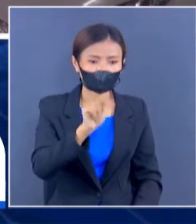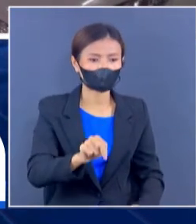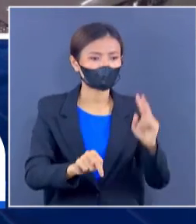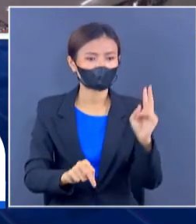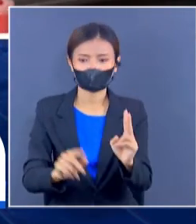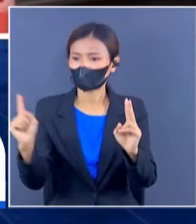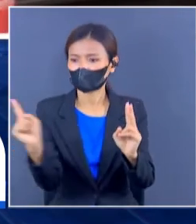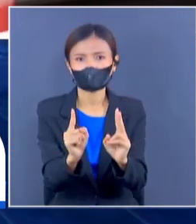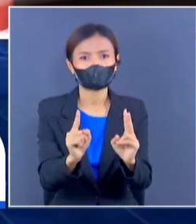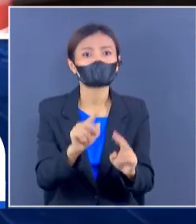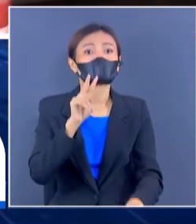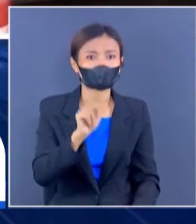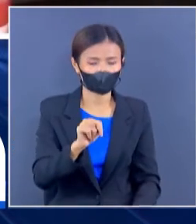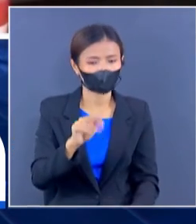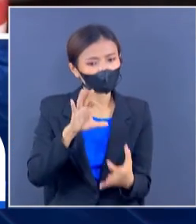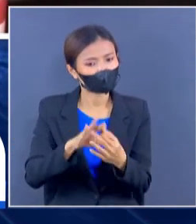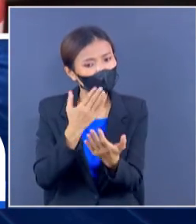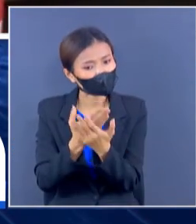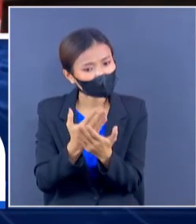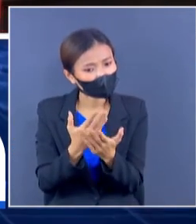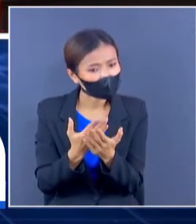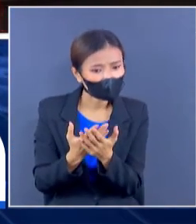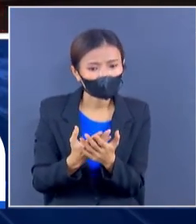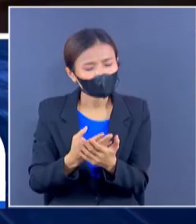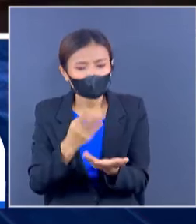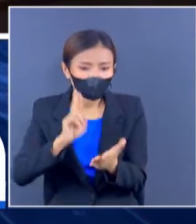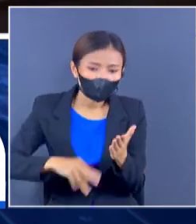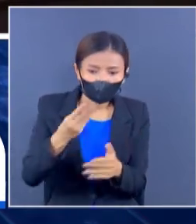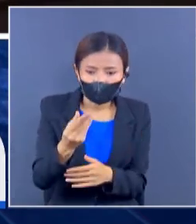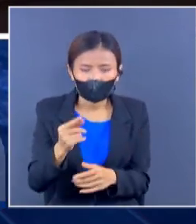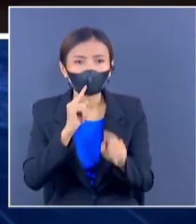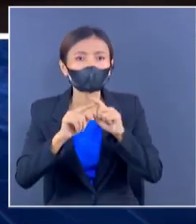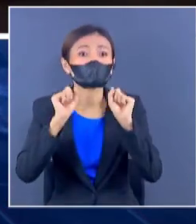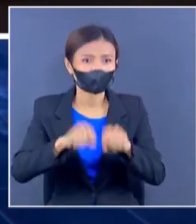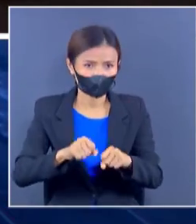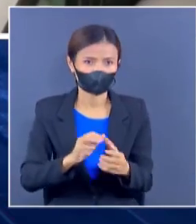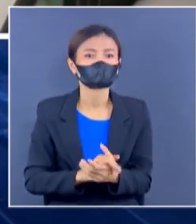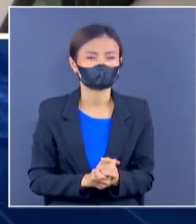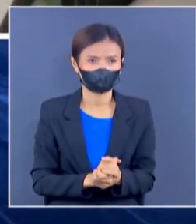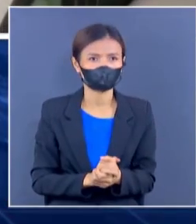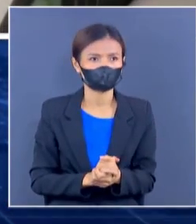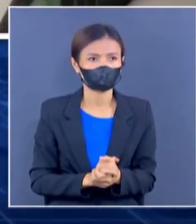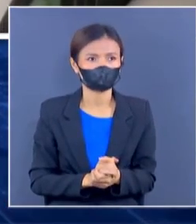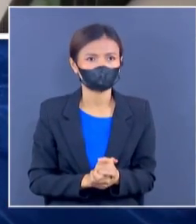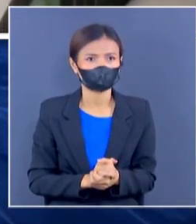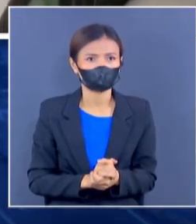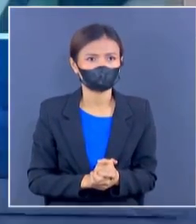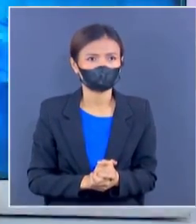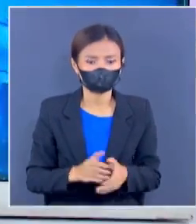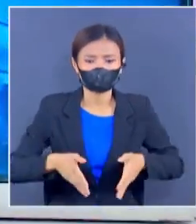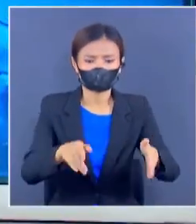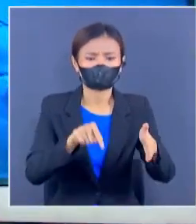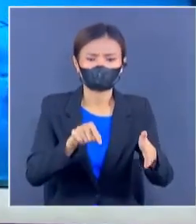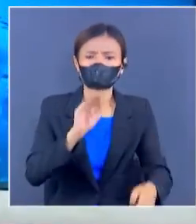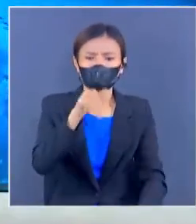งกันเรื่องของการชดใช้ค่าเสียหายแล้วก็จะสรุปสำนวนคดีตามกฎหมายต่อไปประเด็นมันคือพระราม2อีก